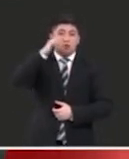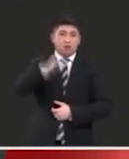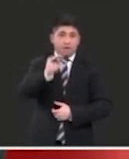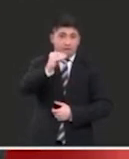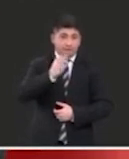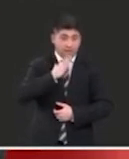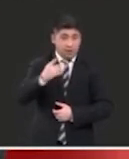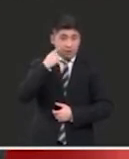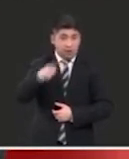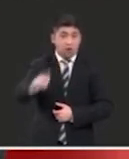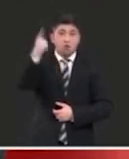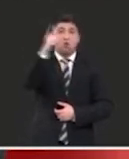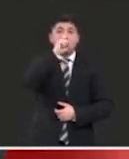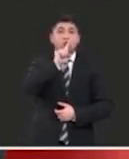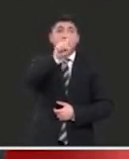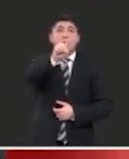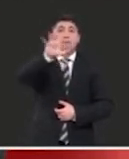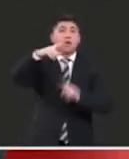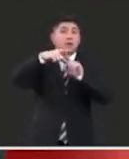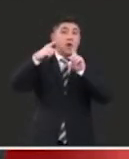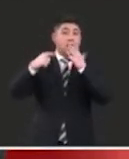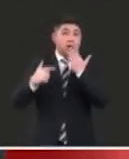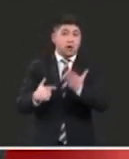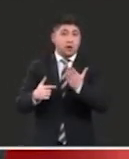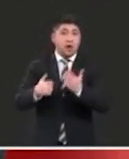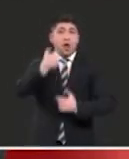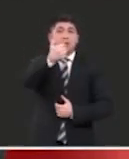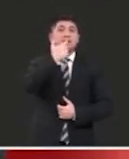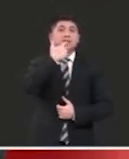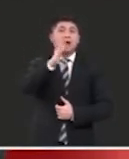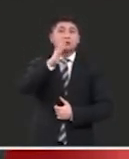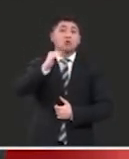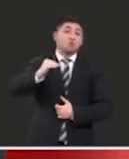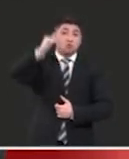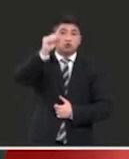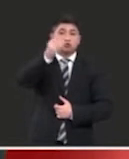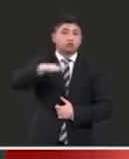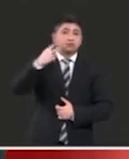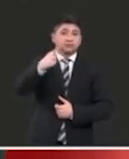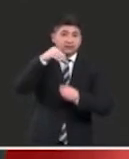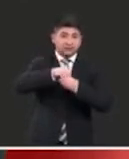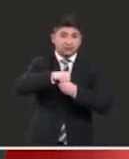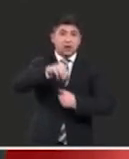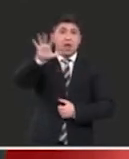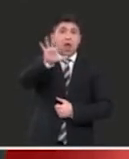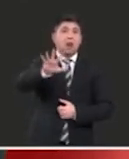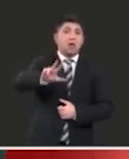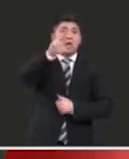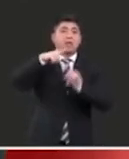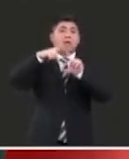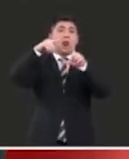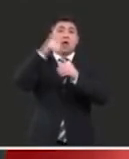için 115 lira, 6 yaşından büyük çocuklar için 57 lira